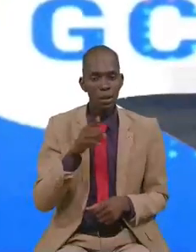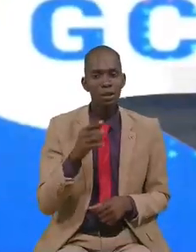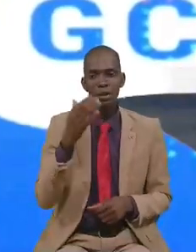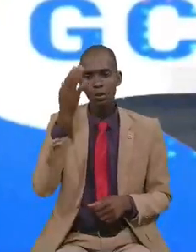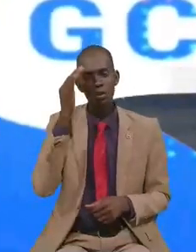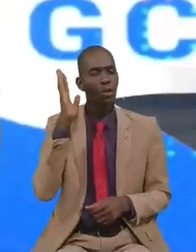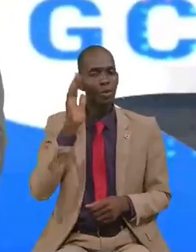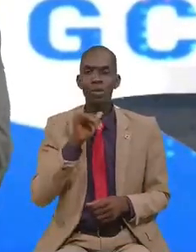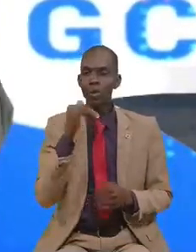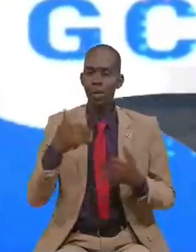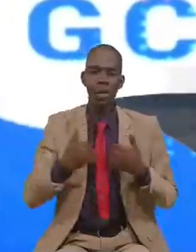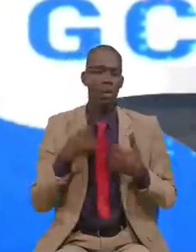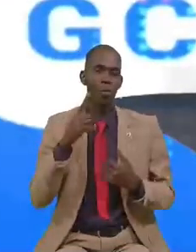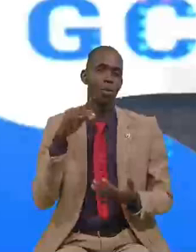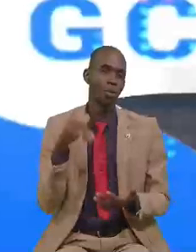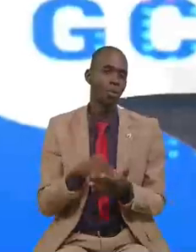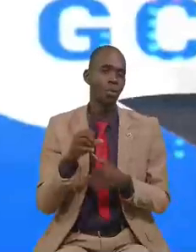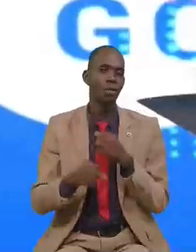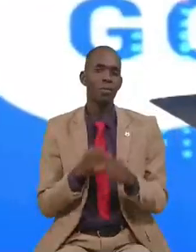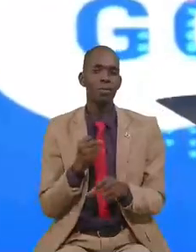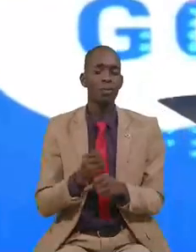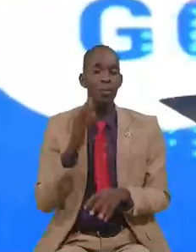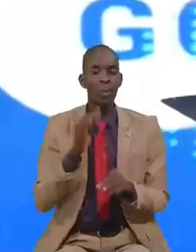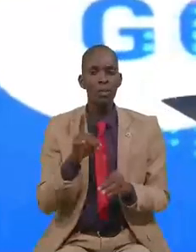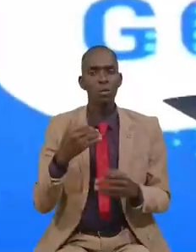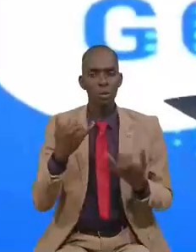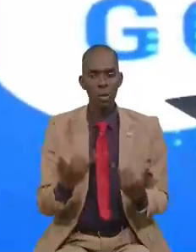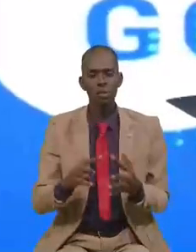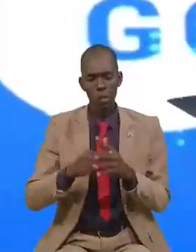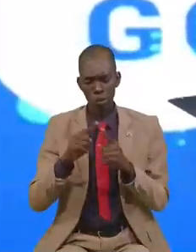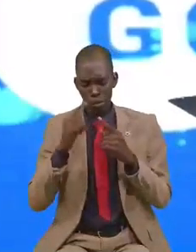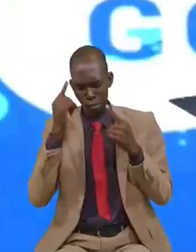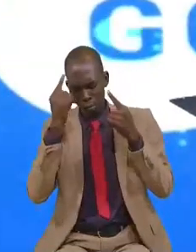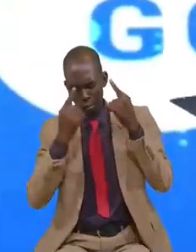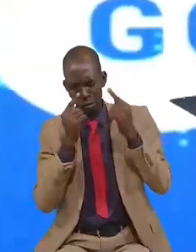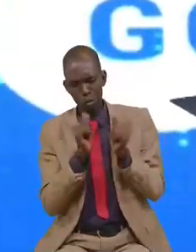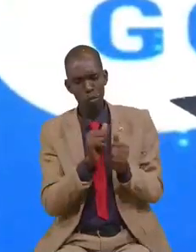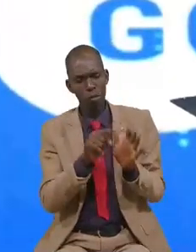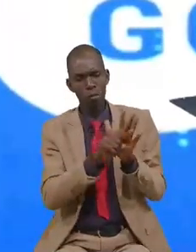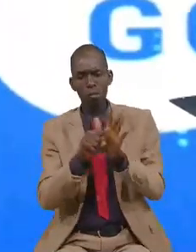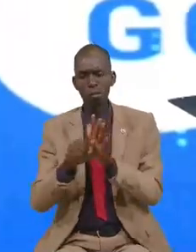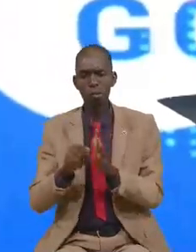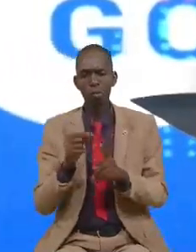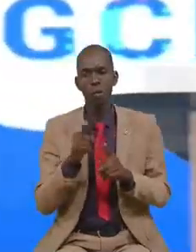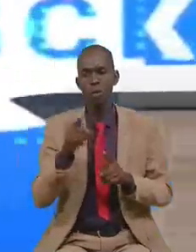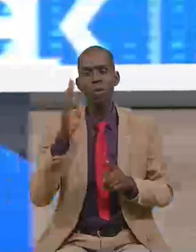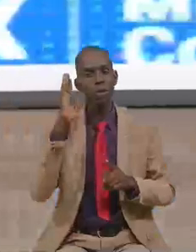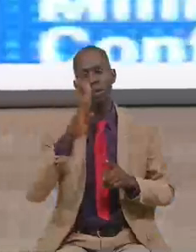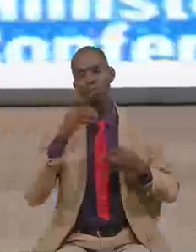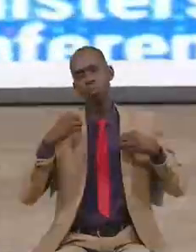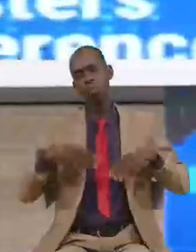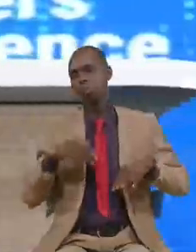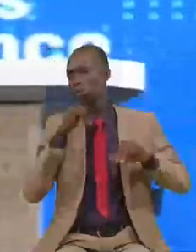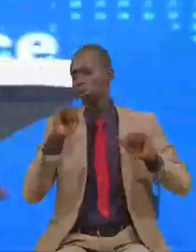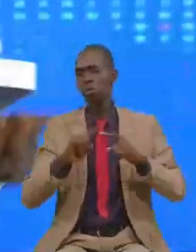1000 ans. Si tu portes ça avec toi, tu ne pourras rien faire dans la vie.